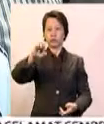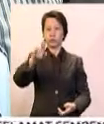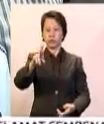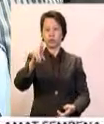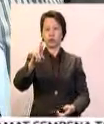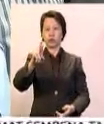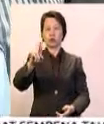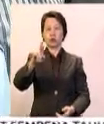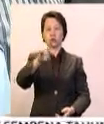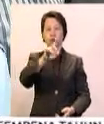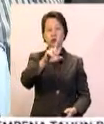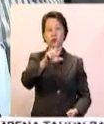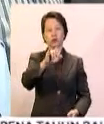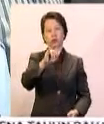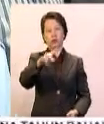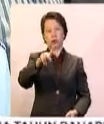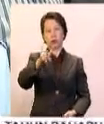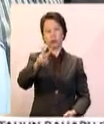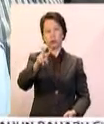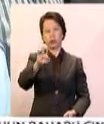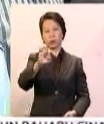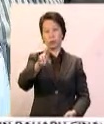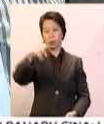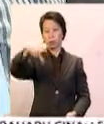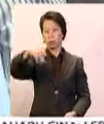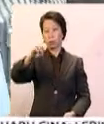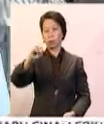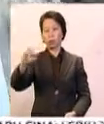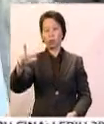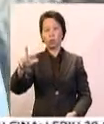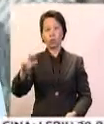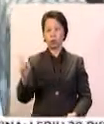agak besar. So kami rasa untuk perlawanan